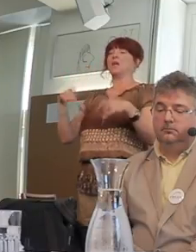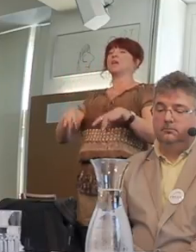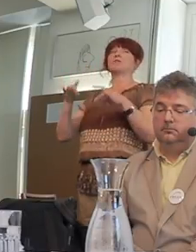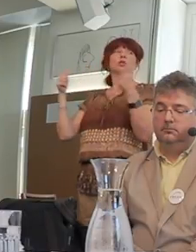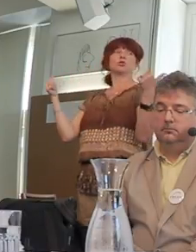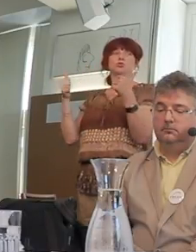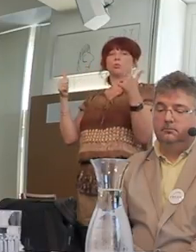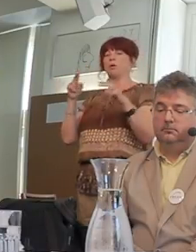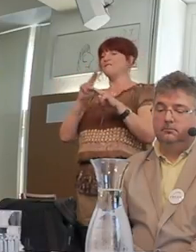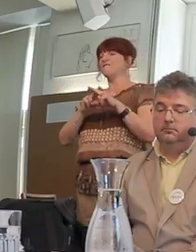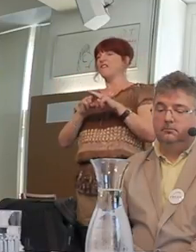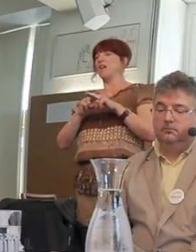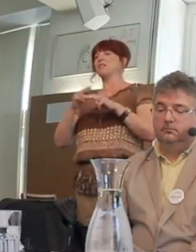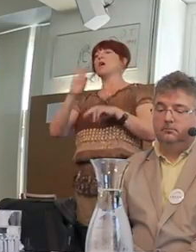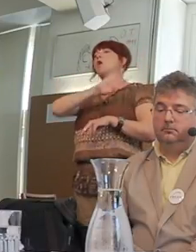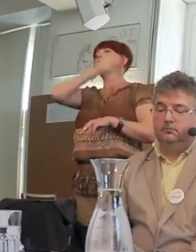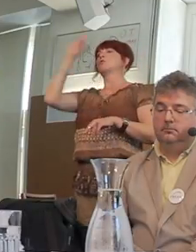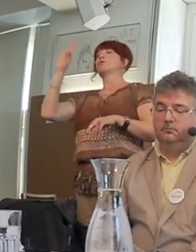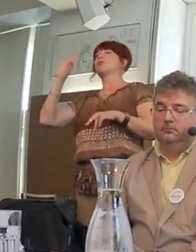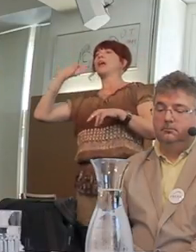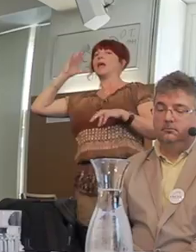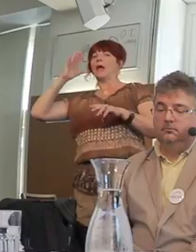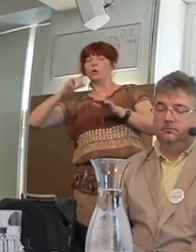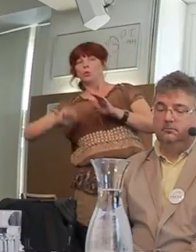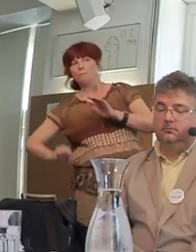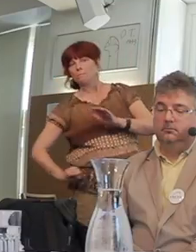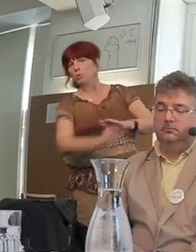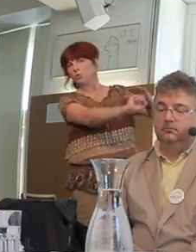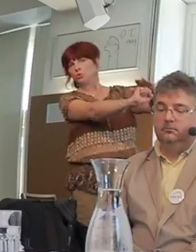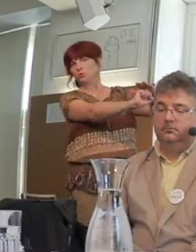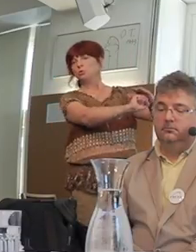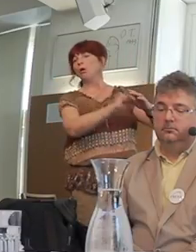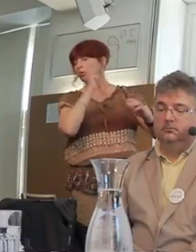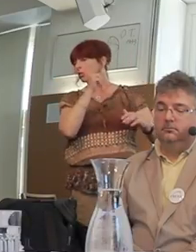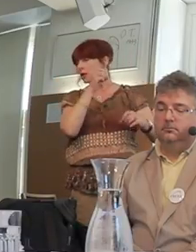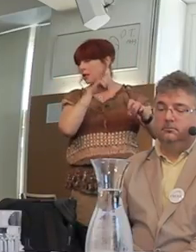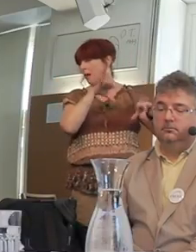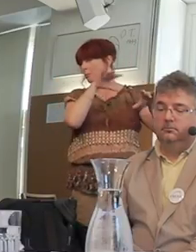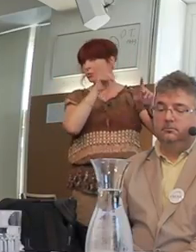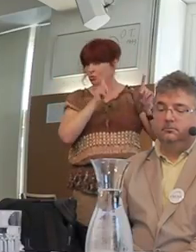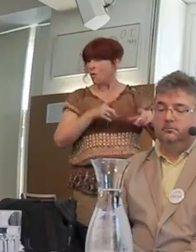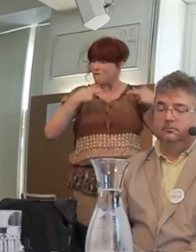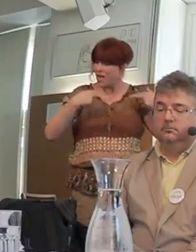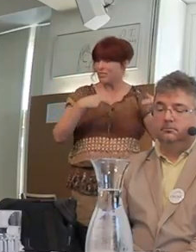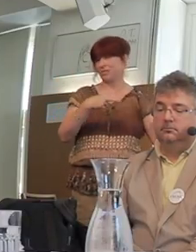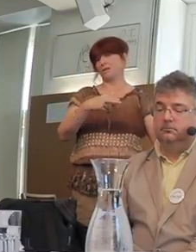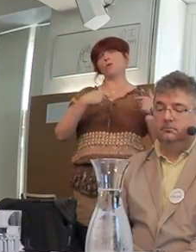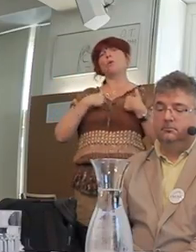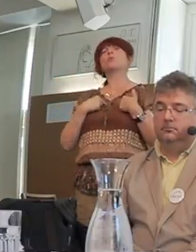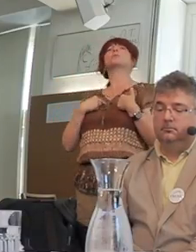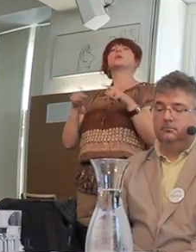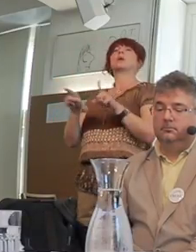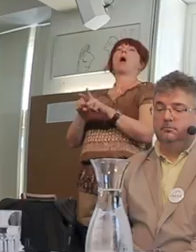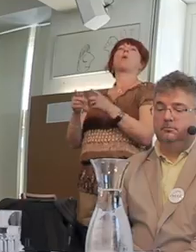schubsen. Nicht aufhören, weitermachen. Ich würde auch darum ersuchen, nicht nur